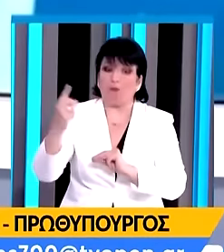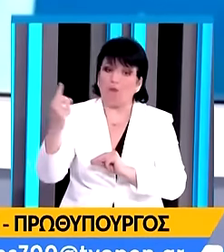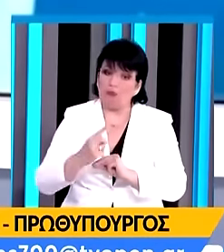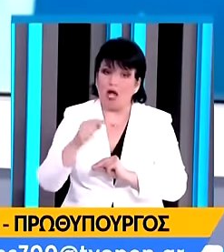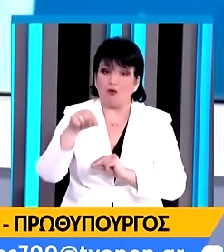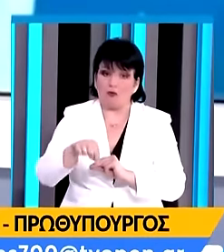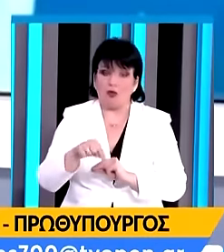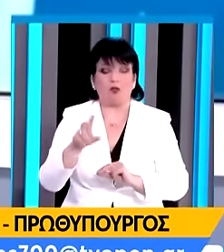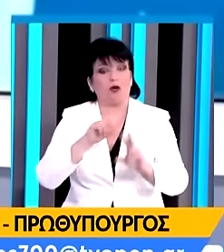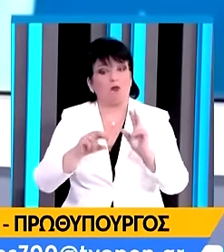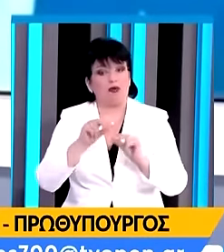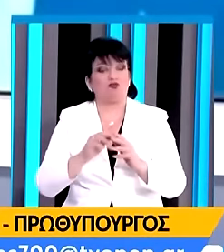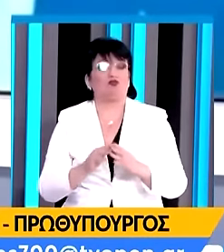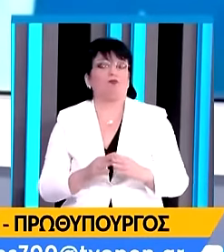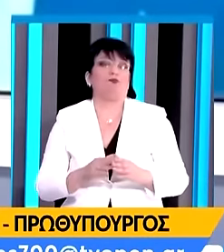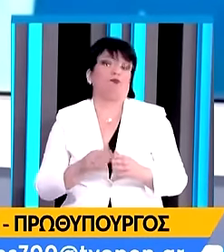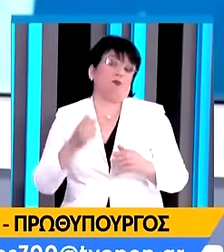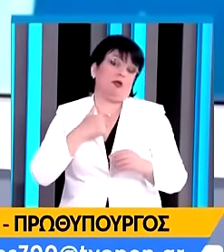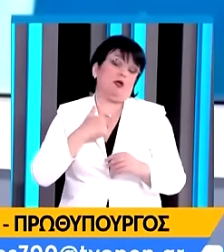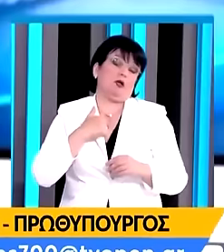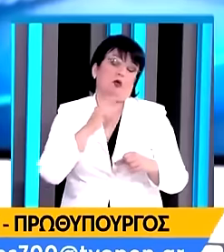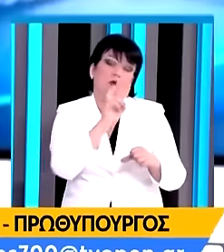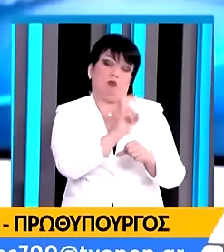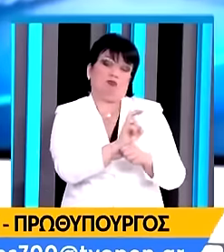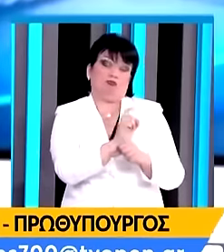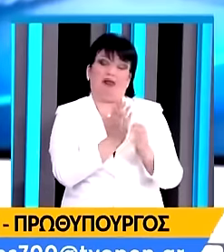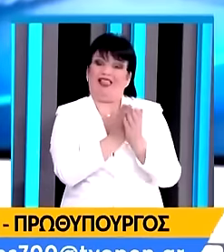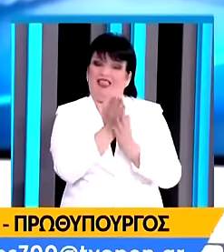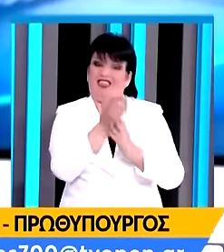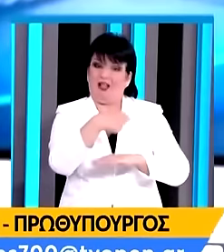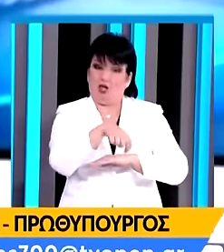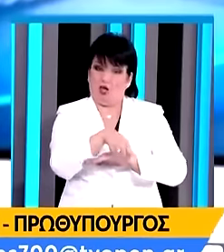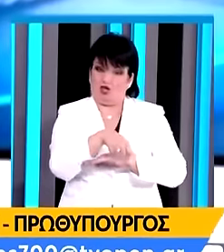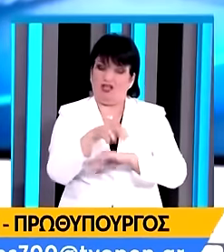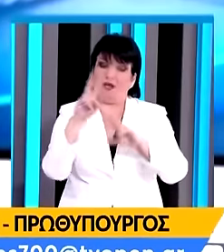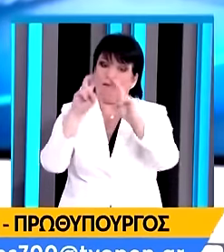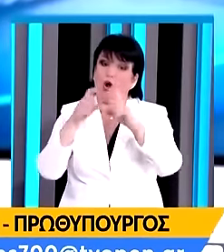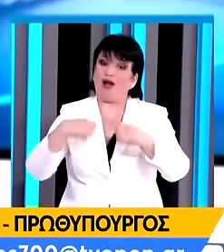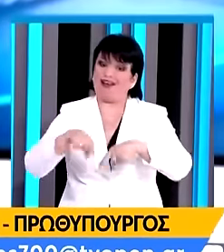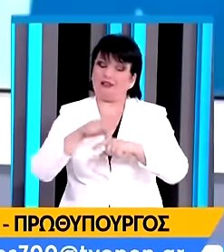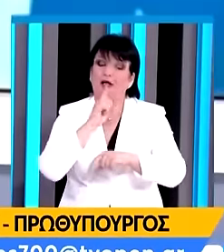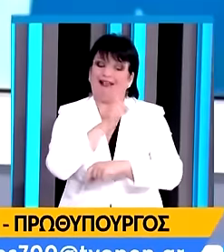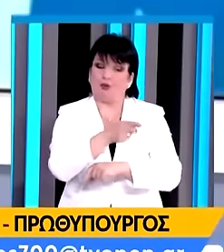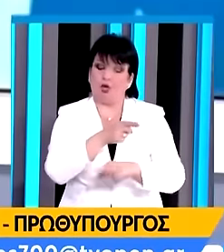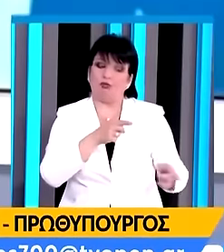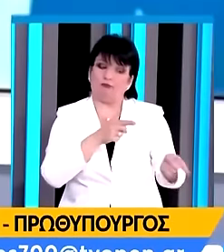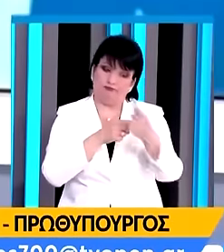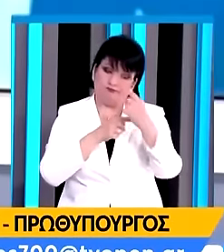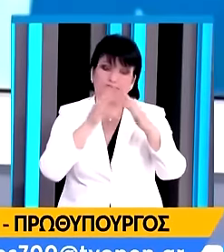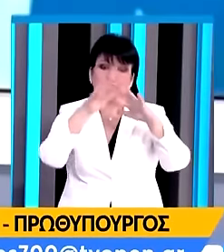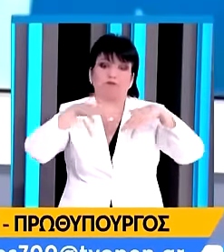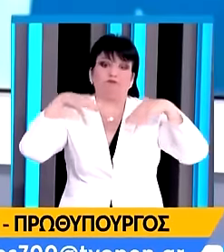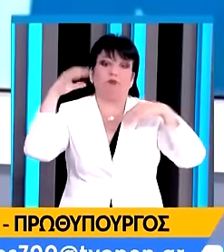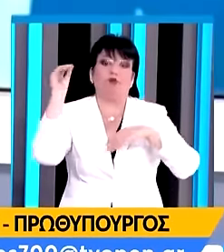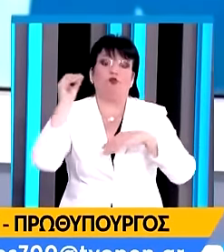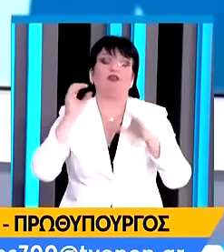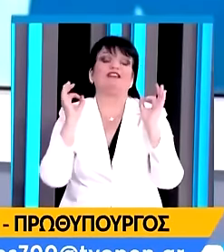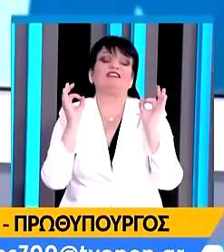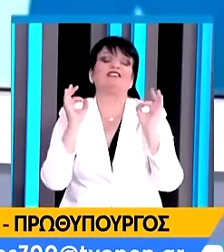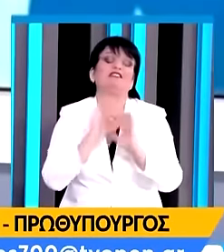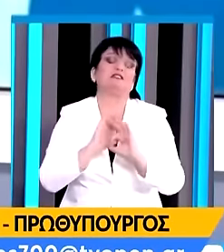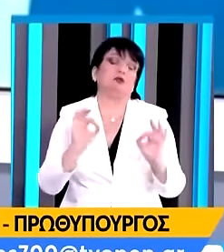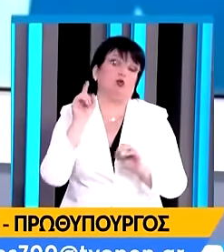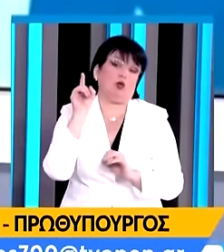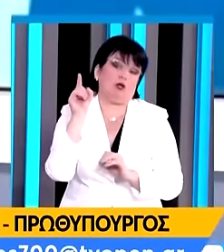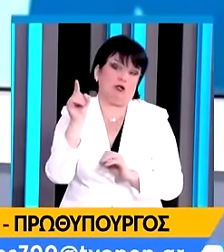διαβάστηκε ποτέ το πόρισμα. Εγώ κρατάω πάντως ότι αν η δικαιοσύνη στείλει προανακριτική. Προφανώς η συζήτηση θα γίνει στη Βουλή. Είναι δεδομένο ότι θα γίνει αυτή η συζήτηση στη